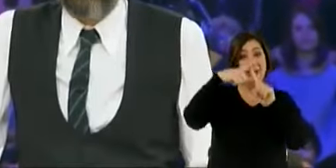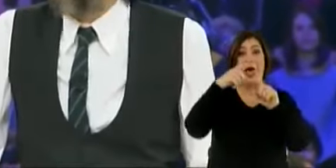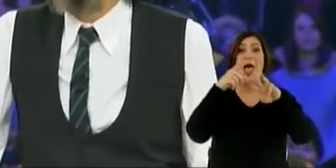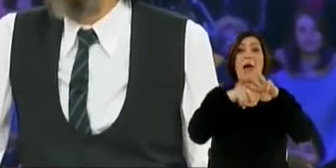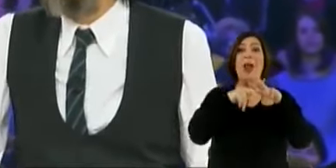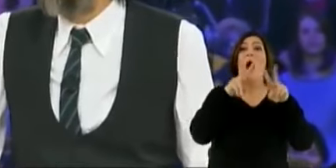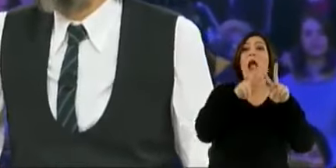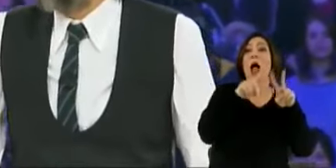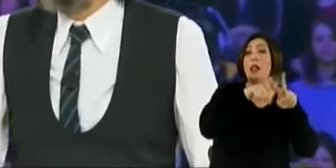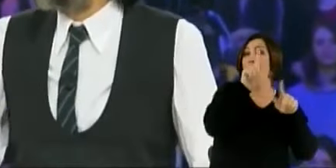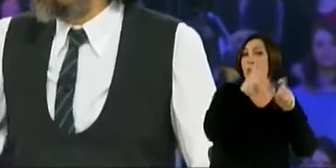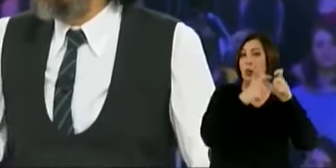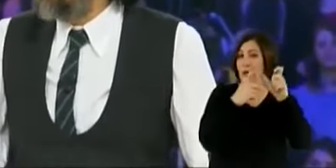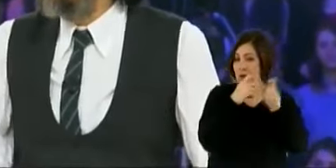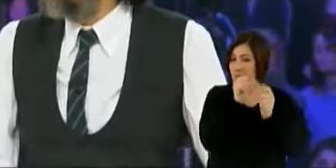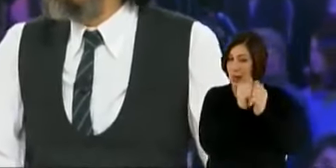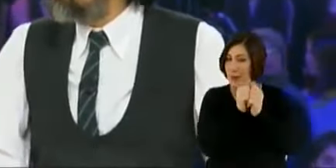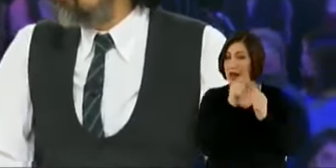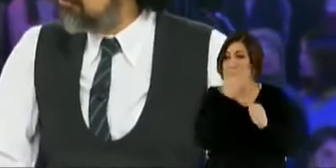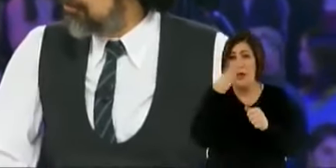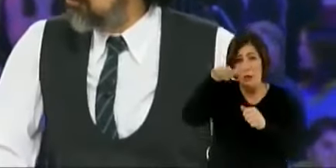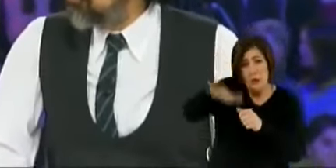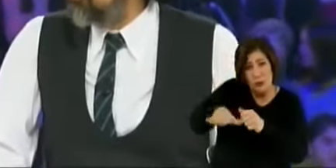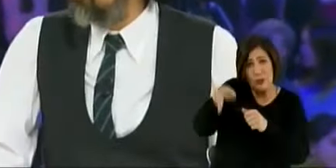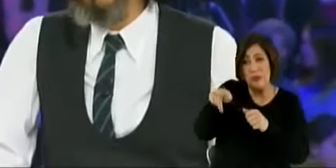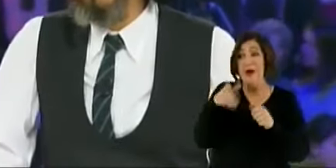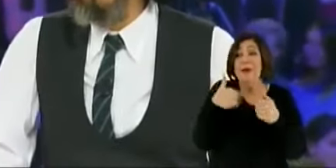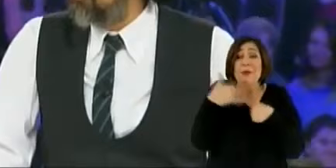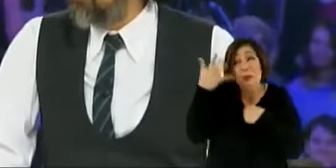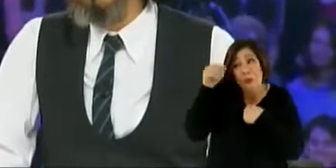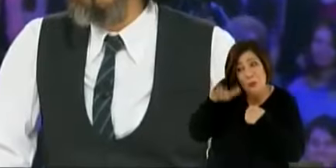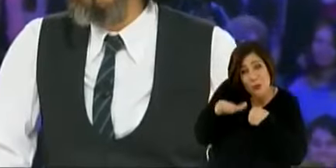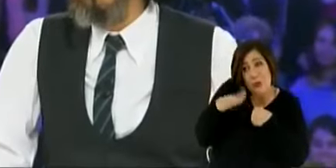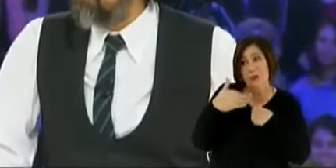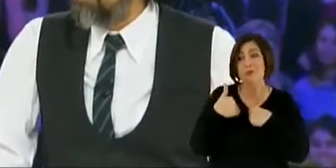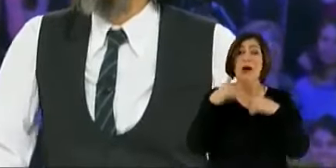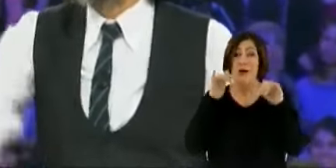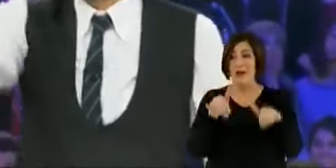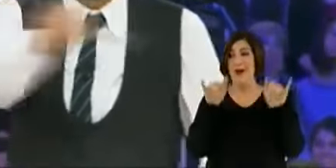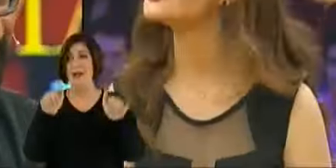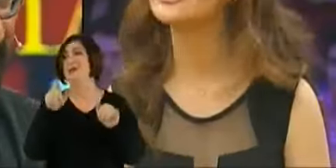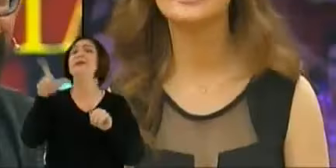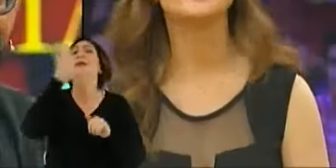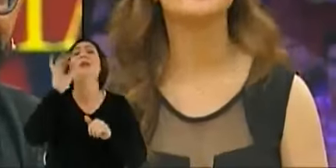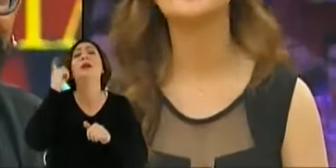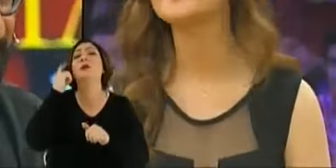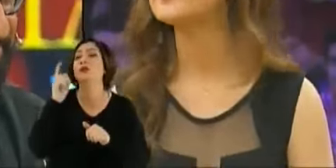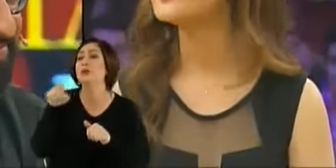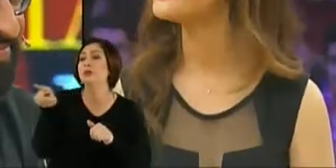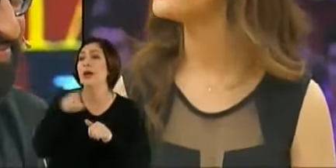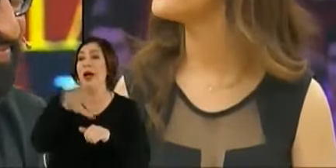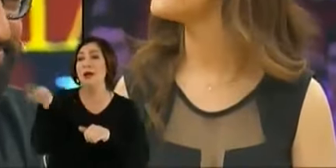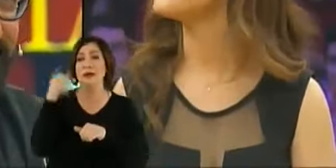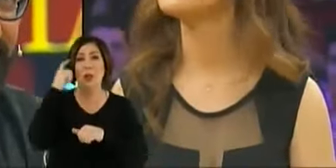Altun'la birlikte. Harikulade. Harikulade. Siz o zaman herhalde küçücüğüydünüz. Küçücüğüydüm. Evet. Aynen öyle. Siz kimi tanıyorsunuz karşı